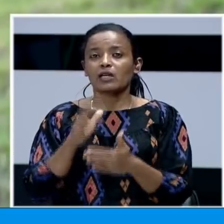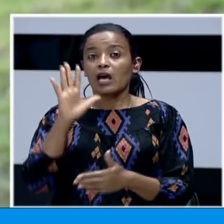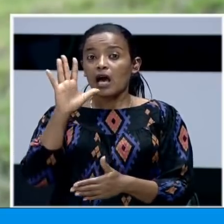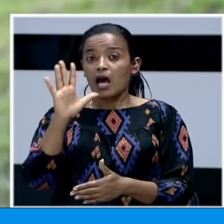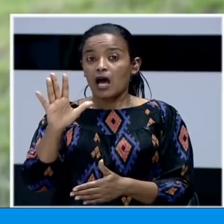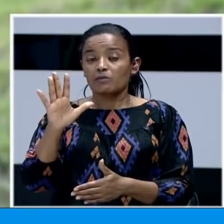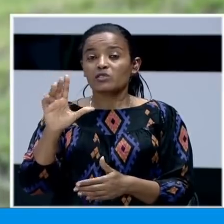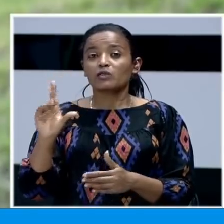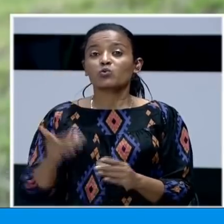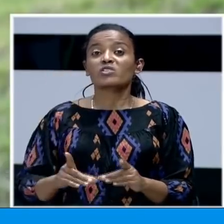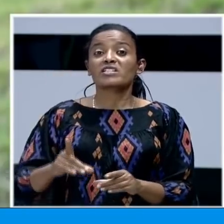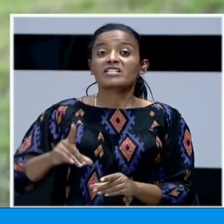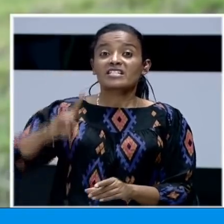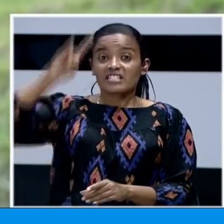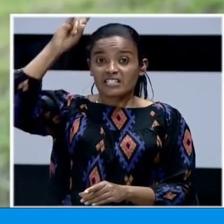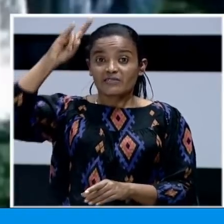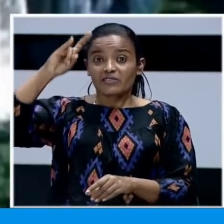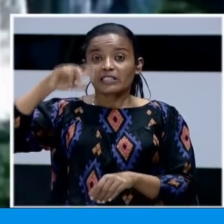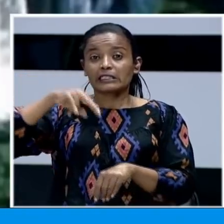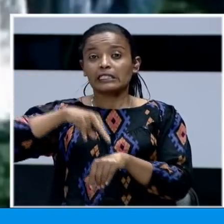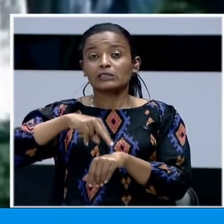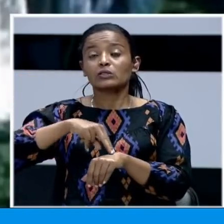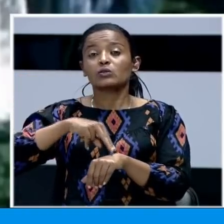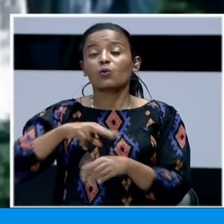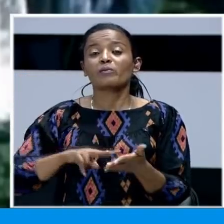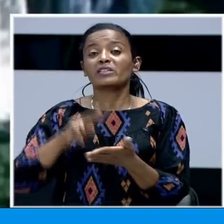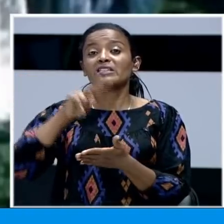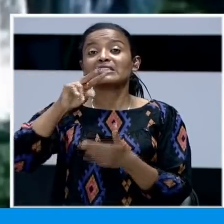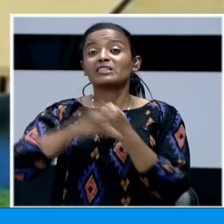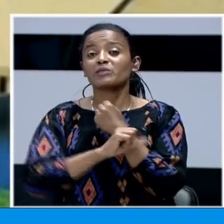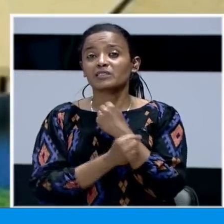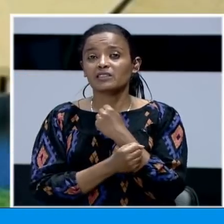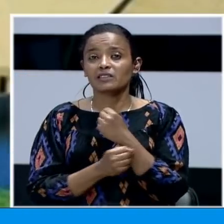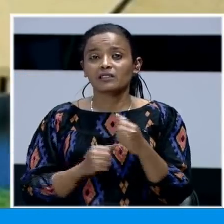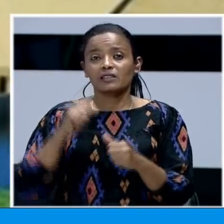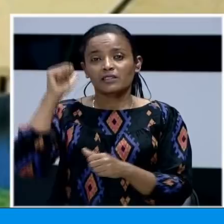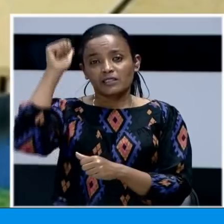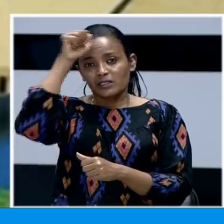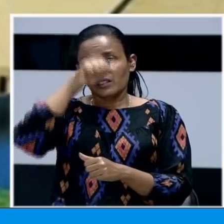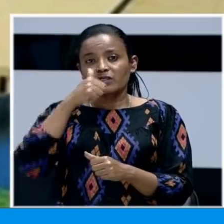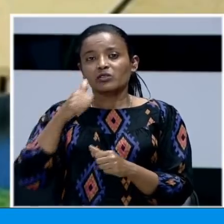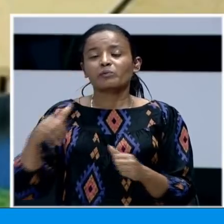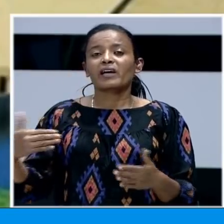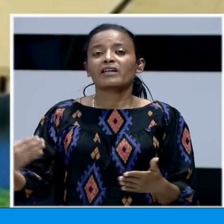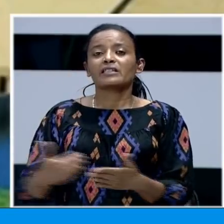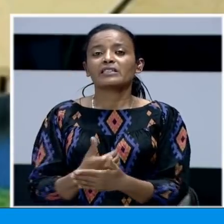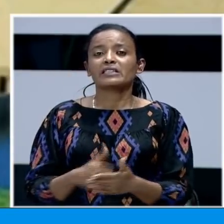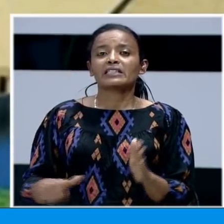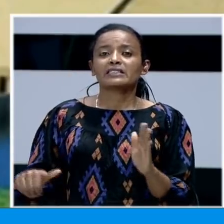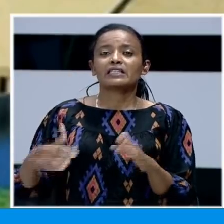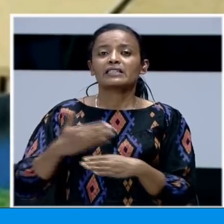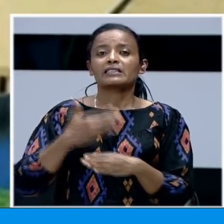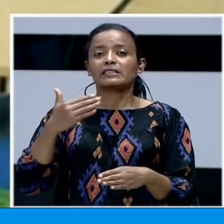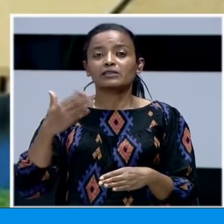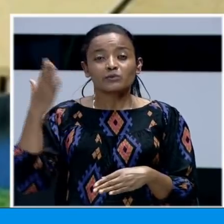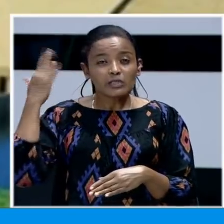زخونا كفتنيا تمرت توقامات تخفيتن ناي ايتوبيا داسي غدب نزمانات ايتوبياويان كم قچت غيرم